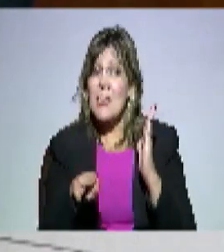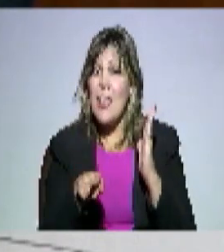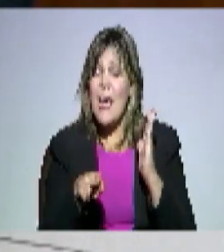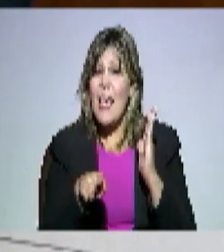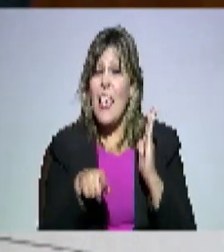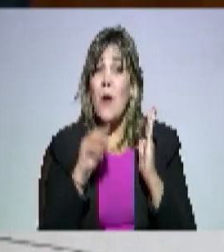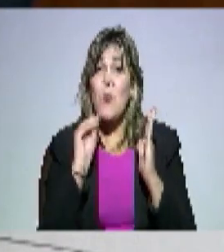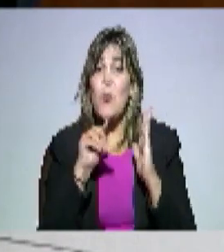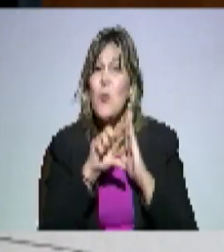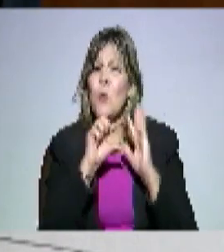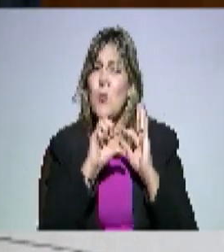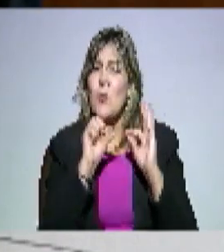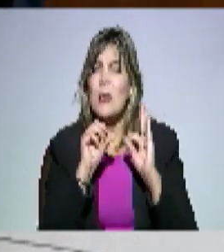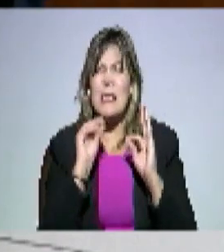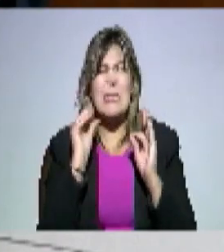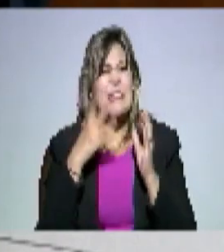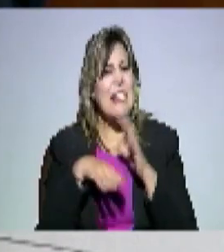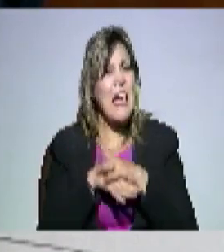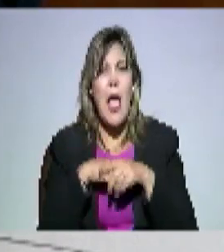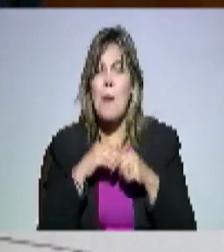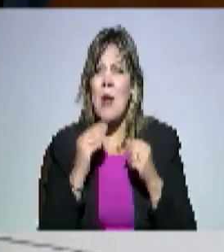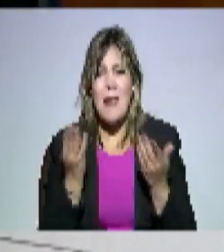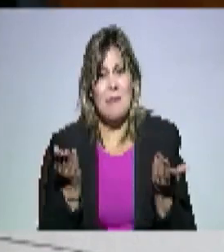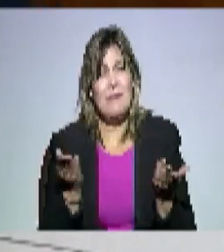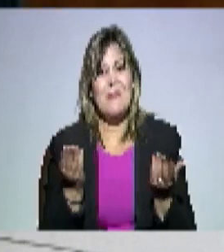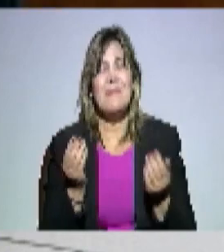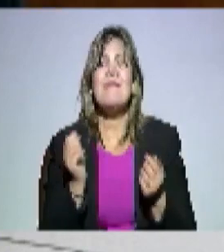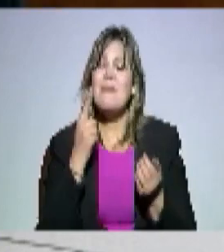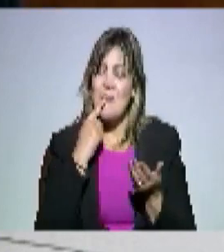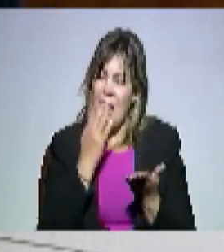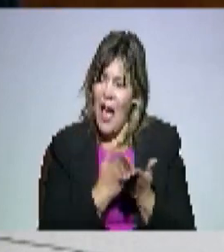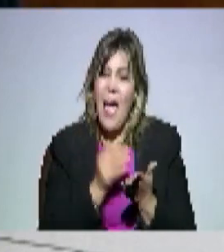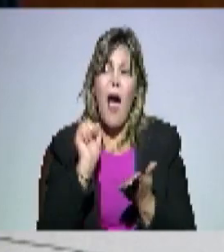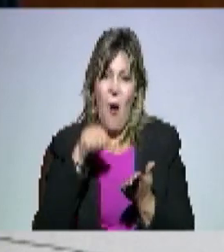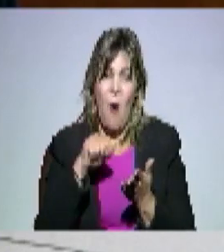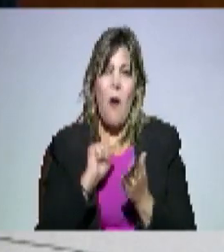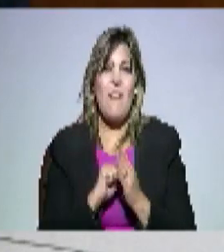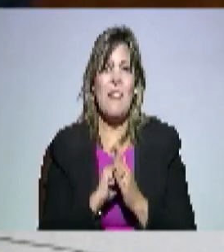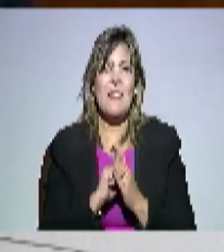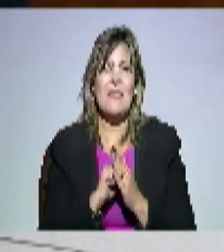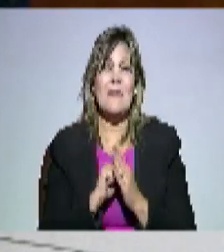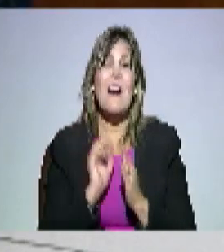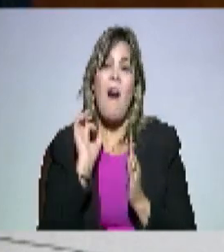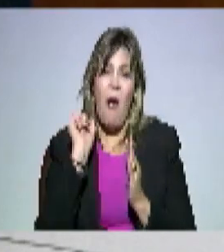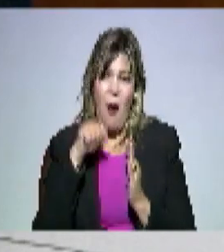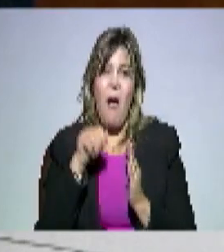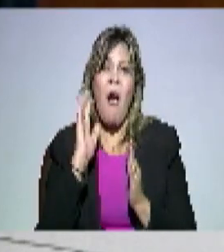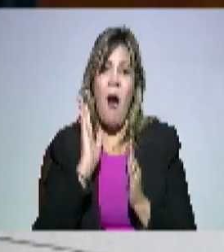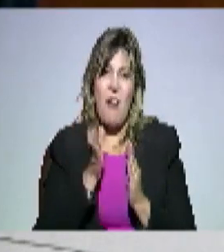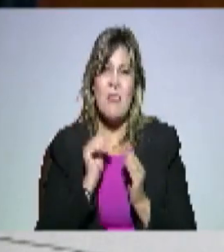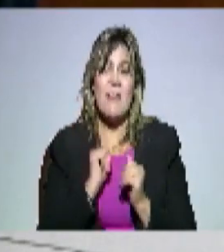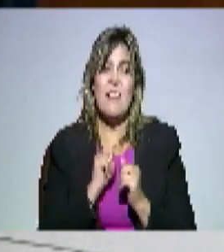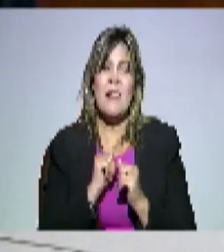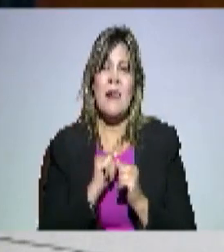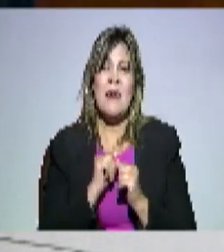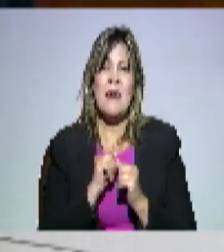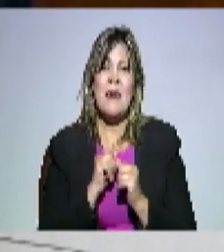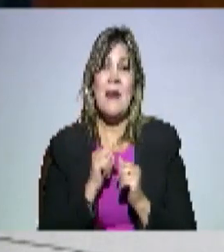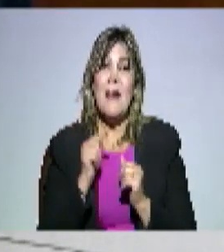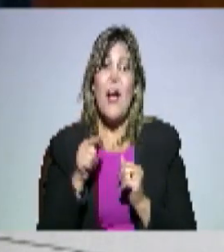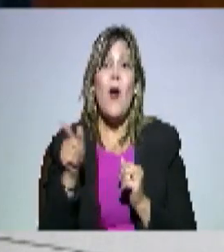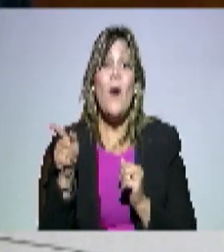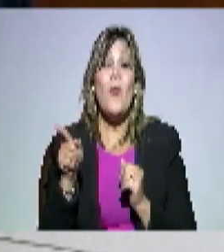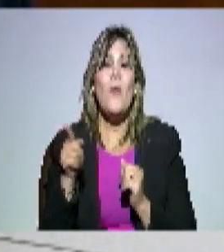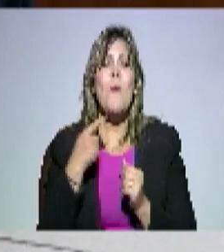هذه الايه نقول تتنفذ ولا ما تتنفذ لا الحياقه هتتنفذ لا الحقيقه تتنفذ والدليل على كده اهو